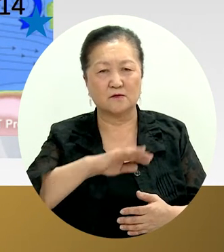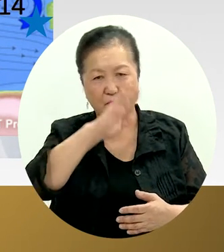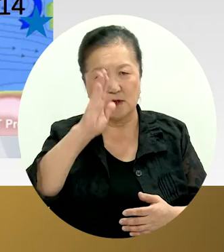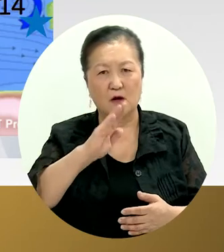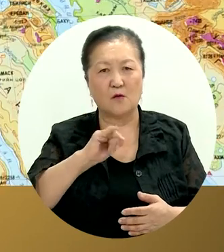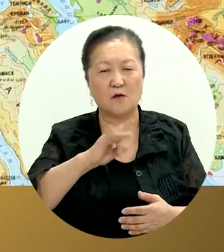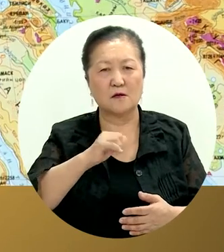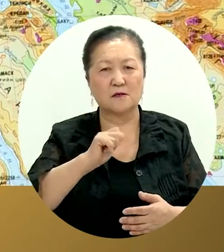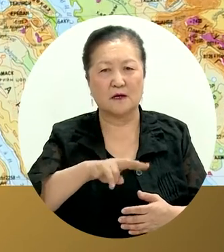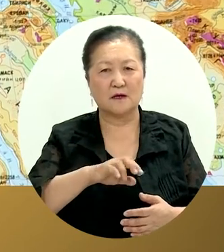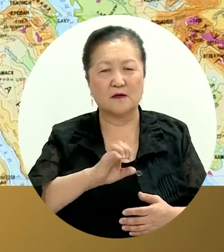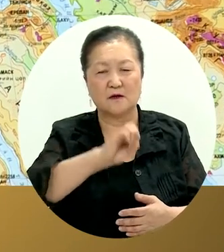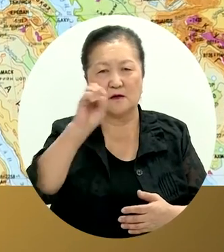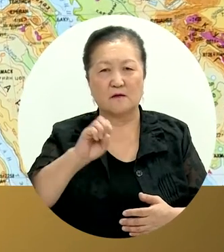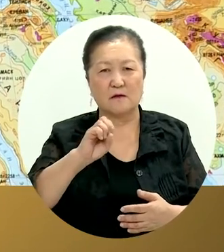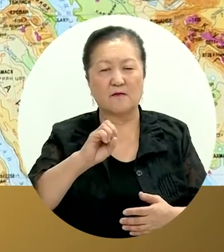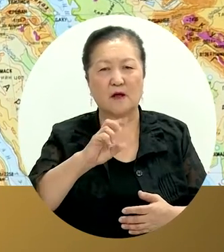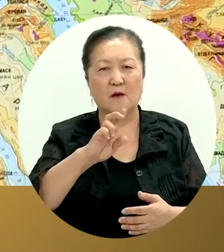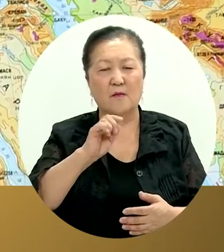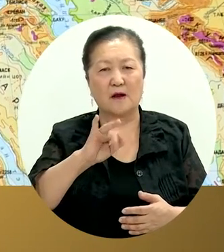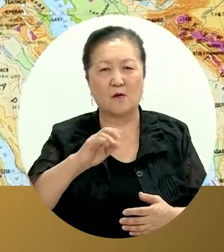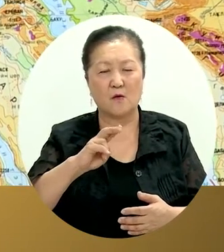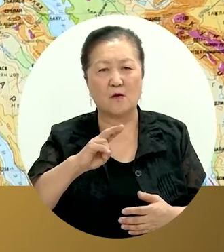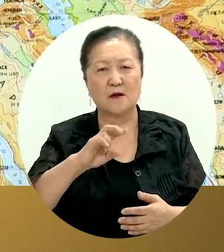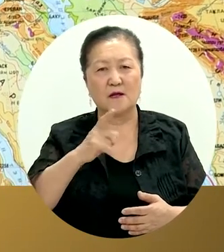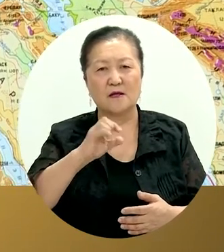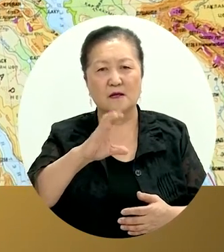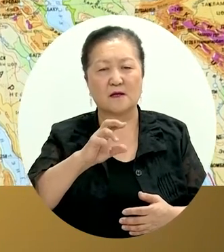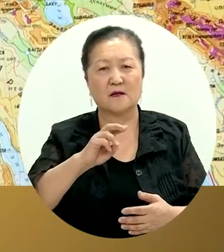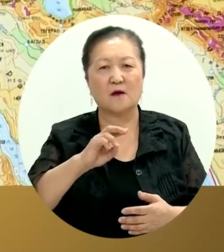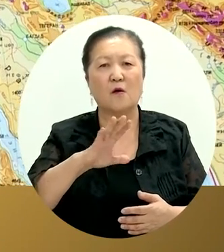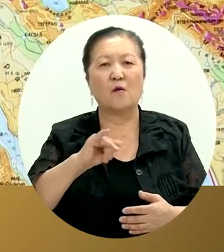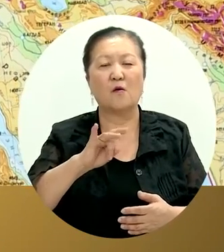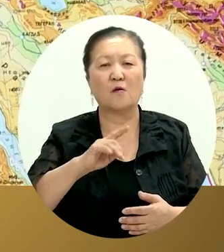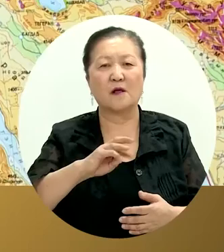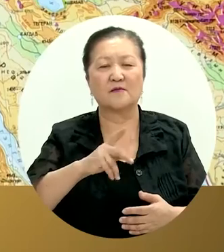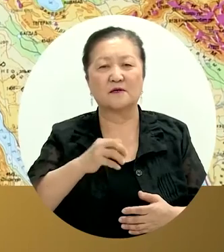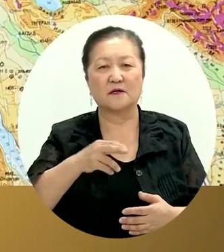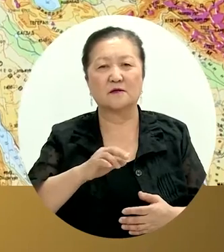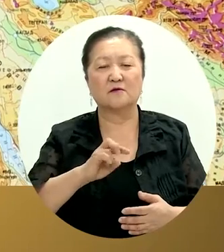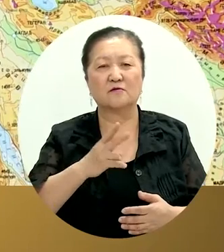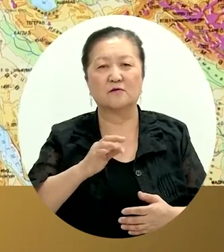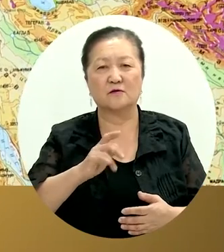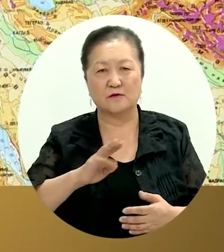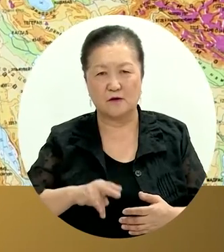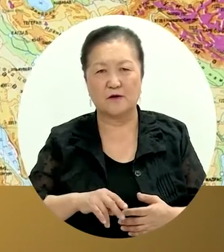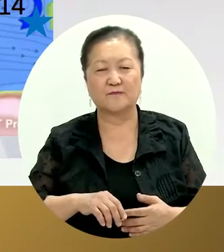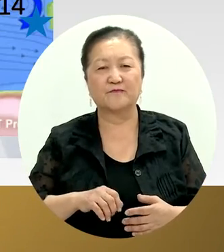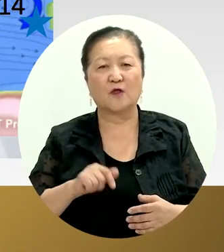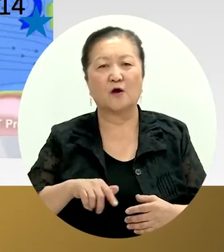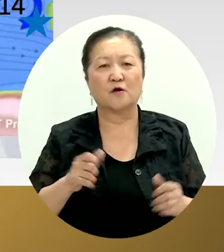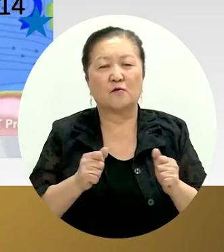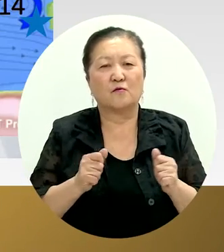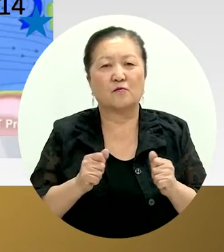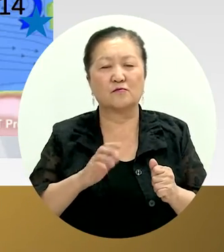бол Европын баруун хэсгийн нутгуудад уур амьсгалд нөлөөлдөг байна. За тэгвэл хөөтө урсгалуудыг харъя. За